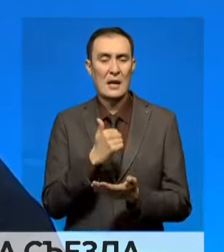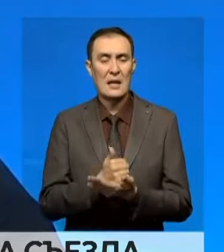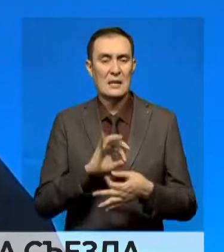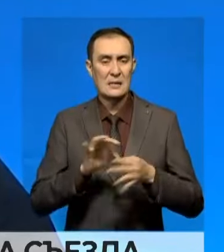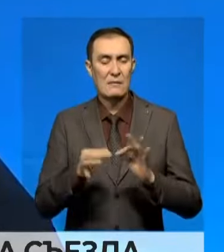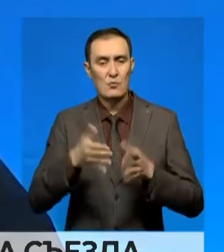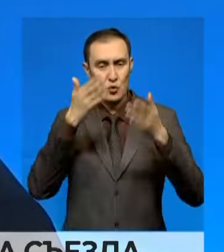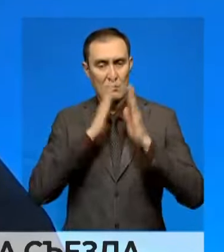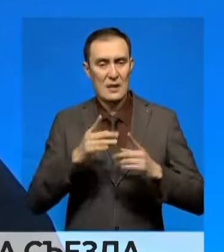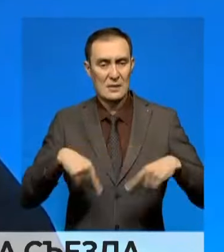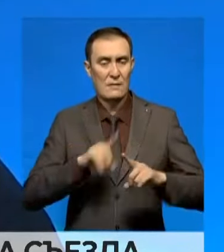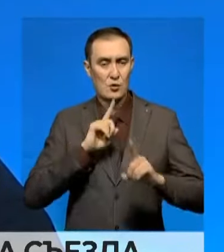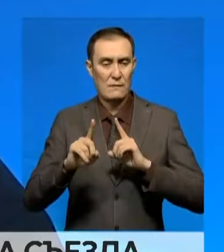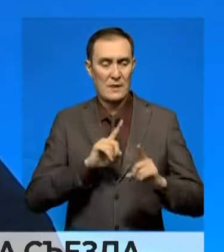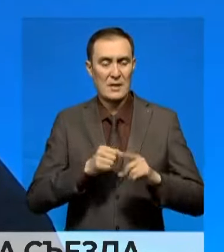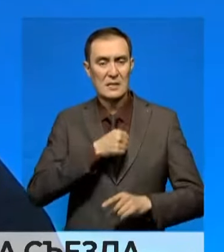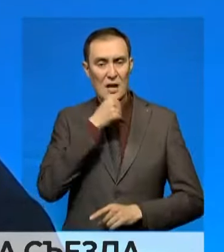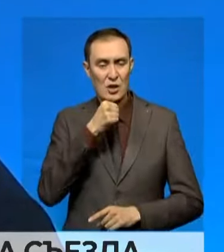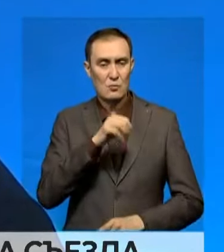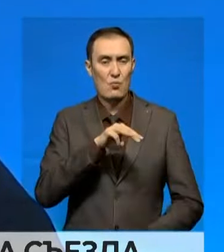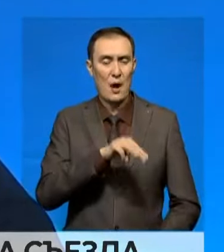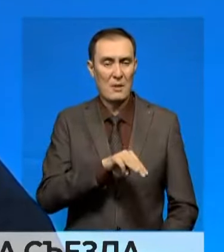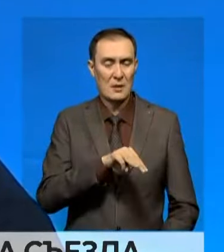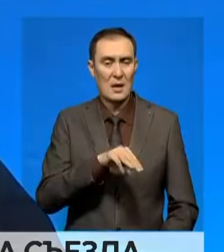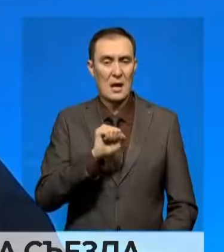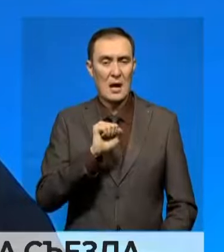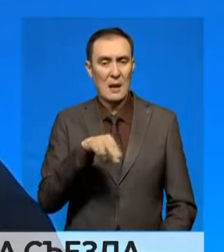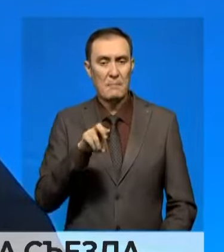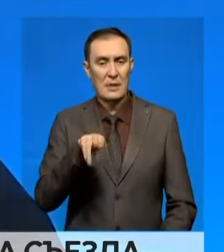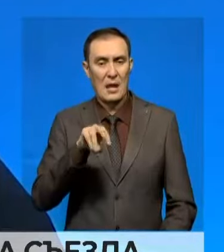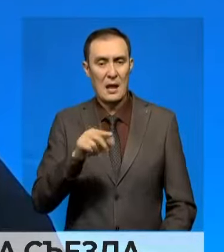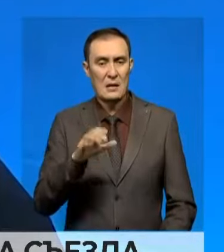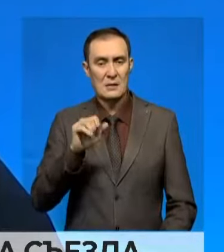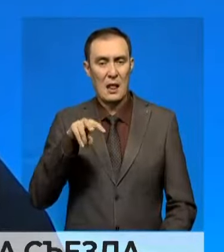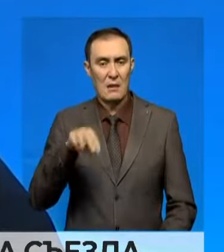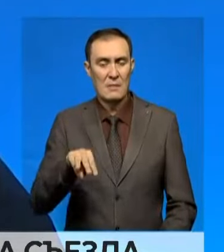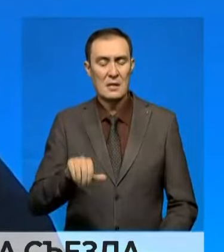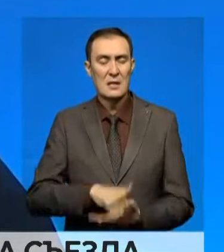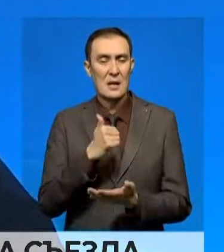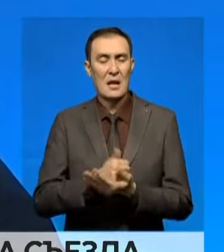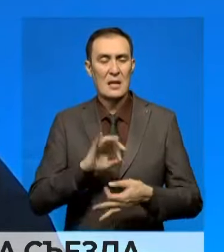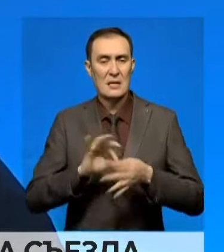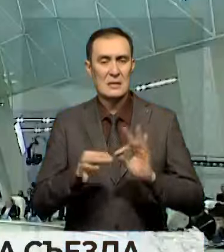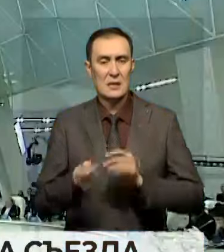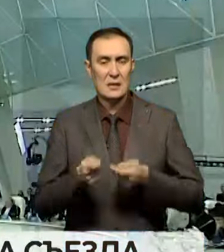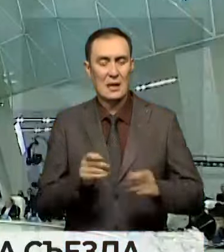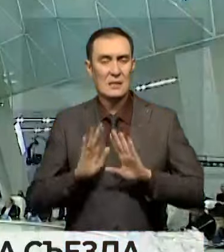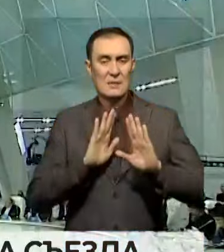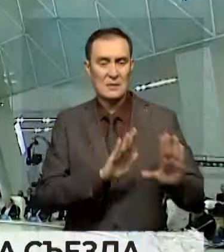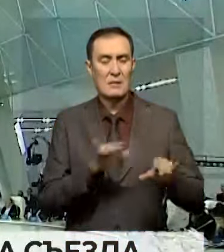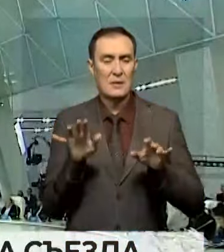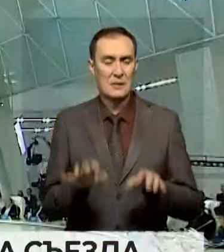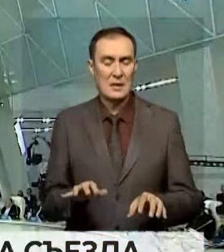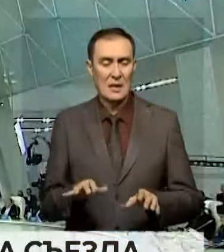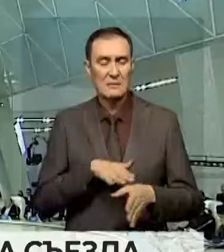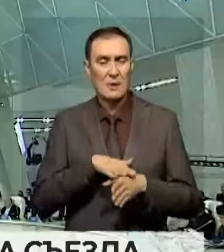секретарь мусульманского совета старейшин Мохаммед Абдель Салам, генеральный секретарь, заместитель